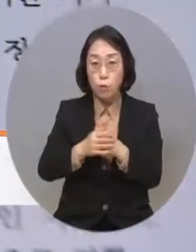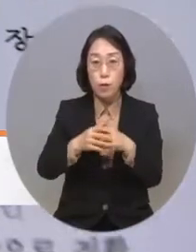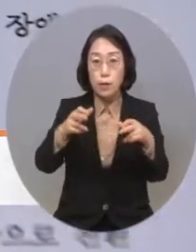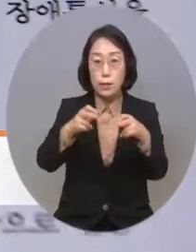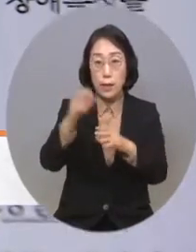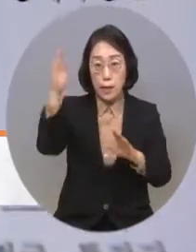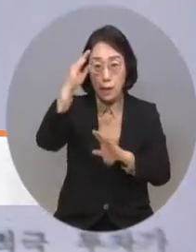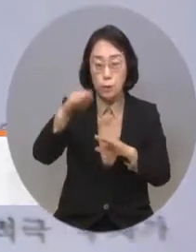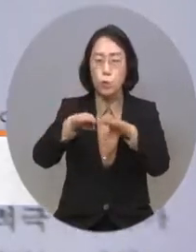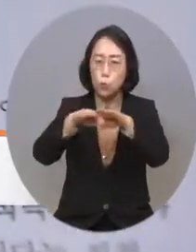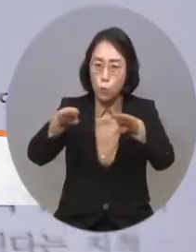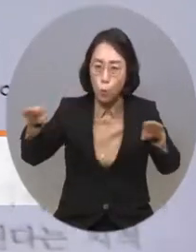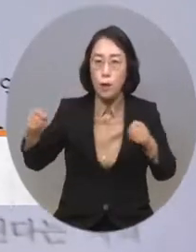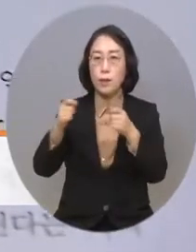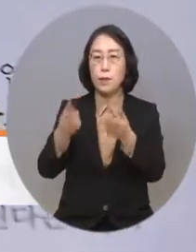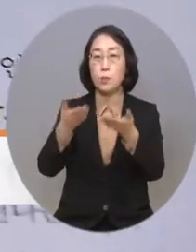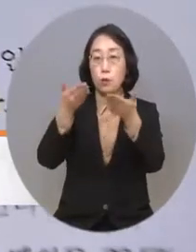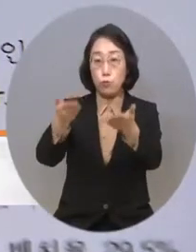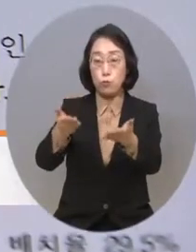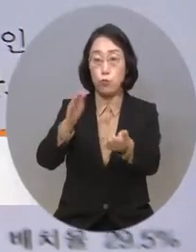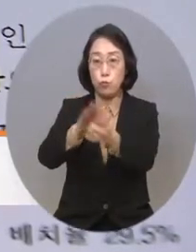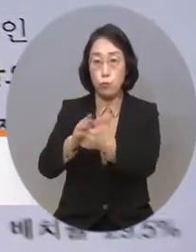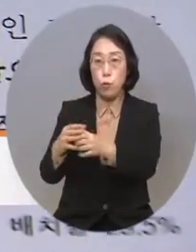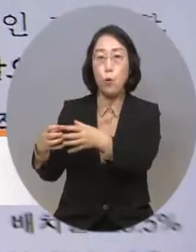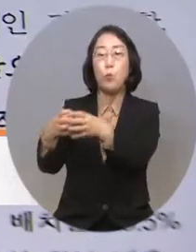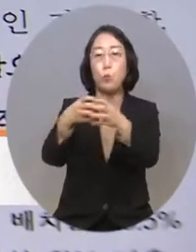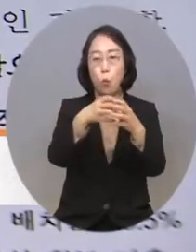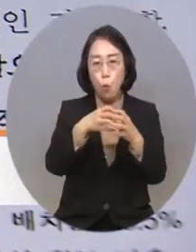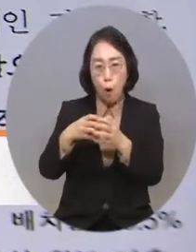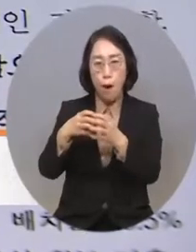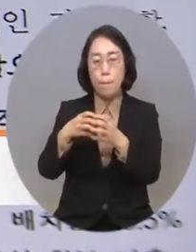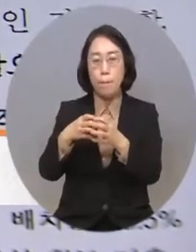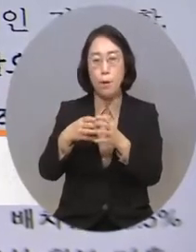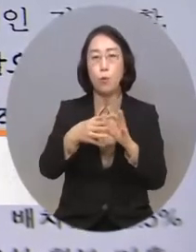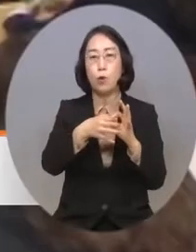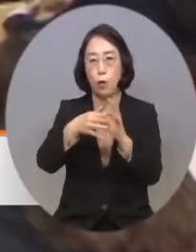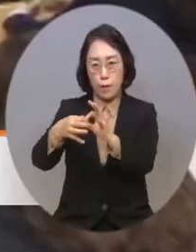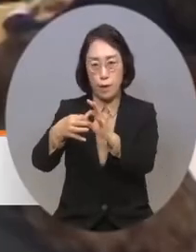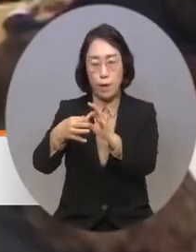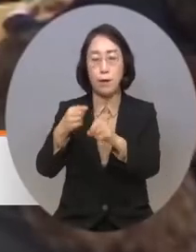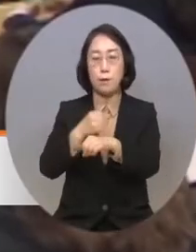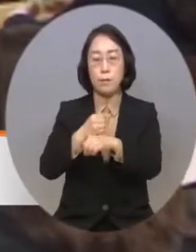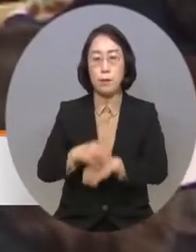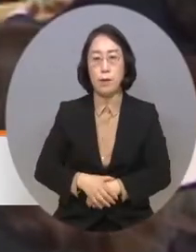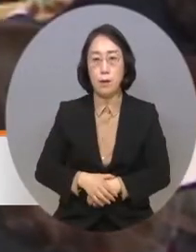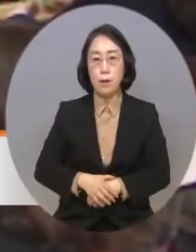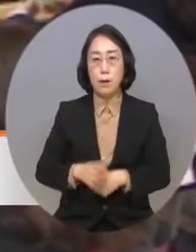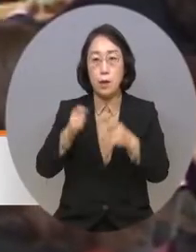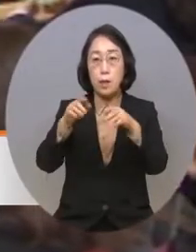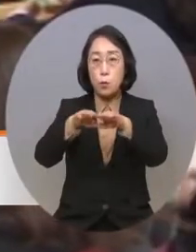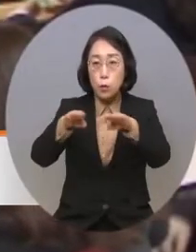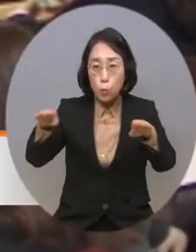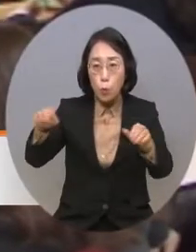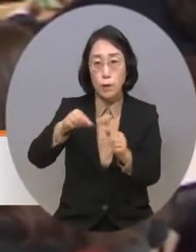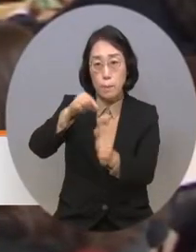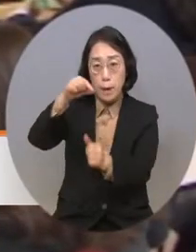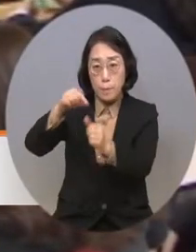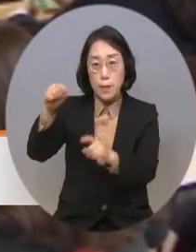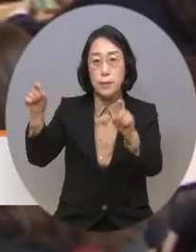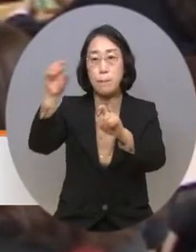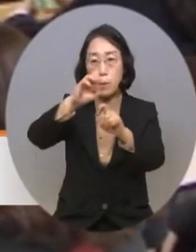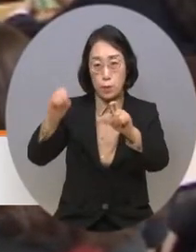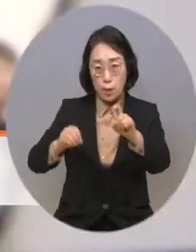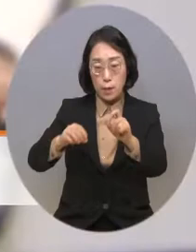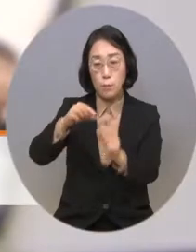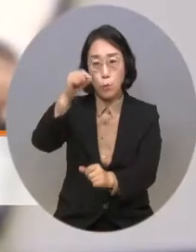기회를 제공받도록 하고 사회 통합 전형 의무화와 연계했습니다. 기회 균등 선발 일정 비율 10%